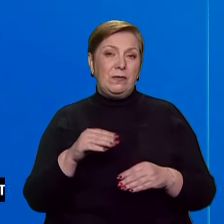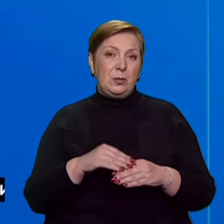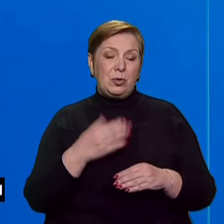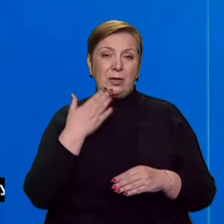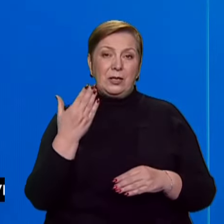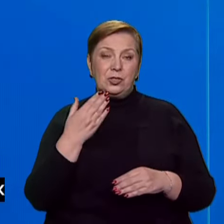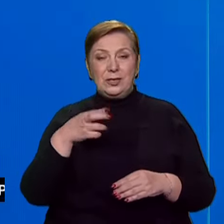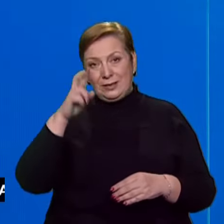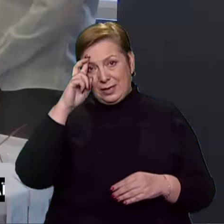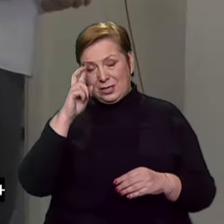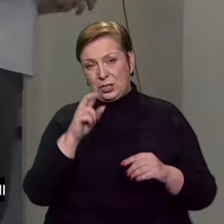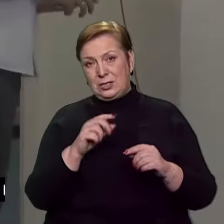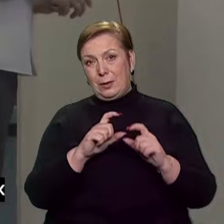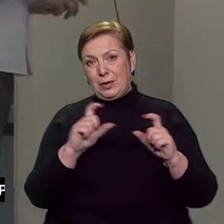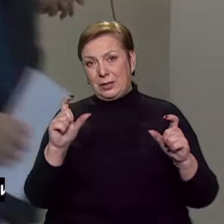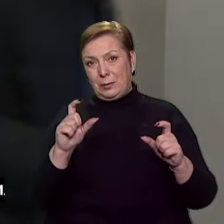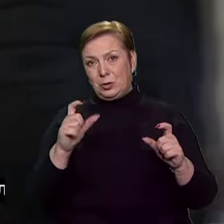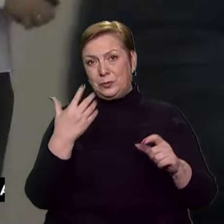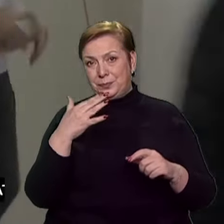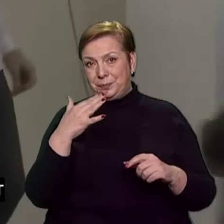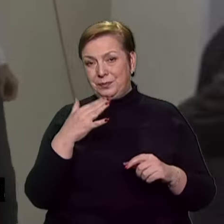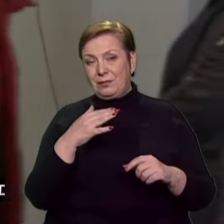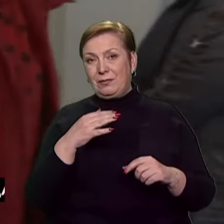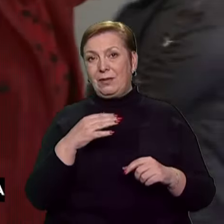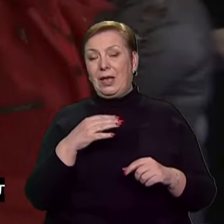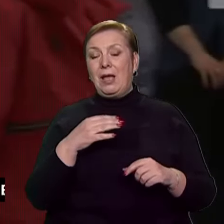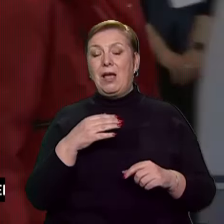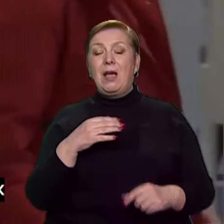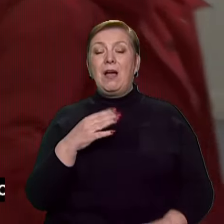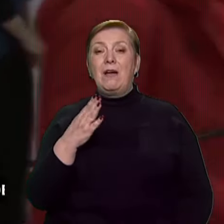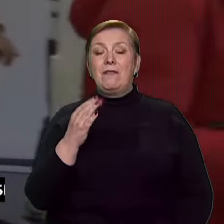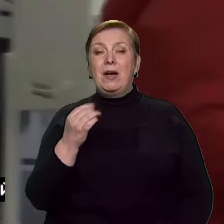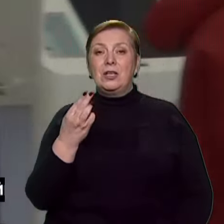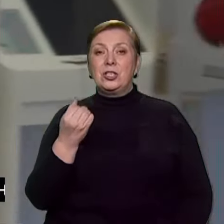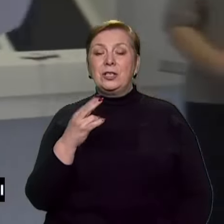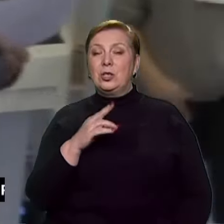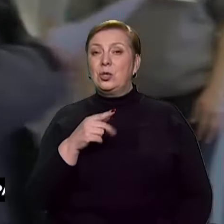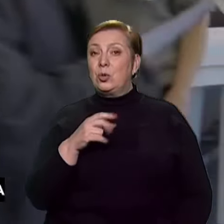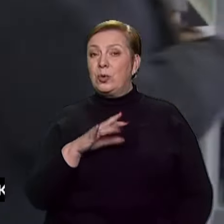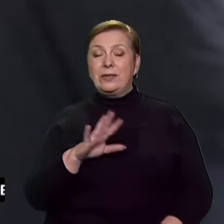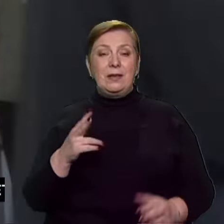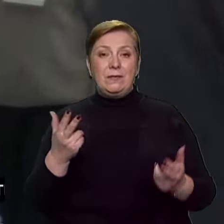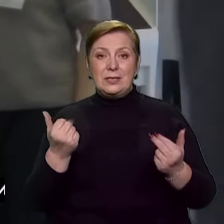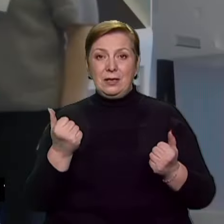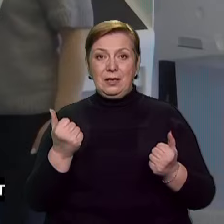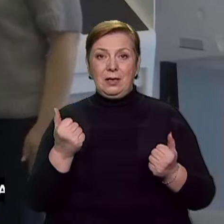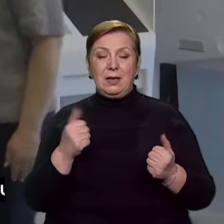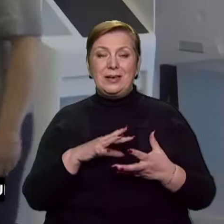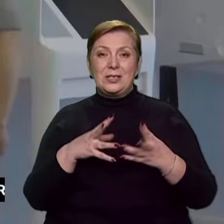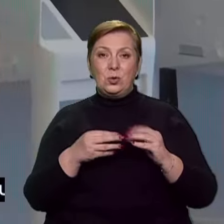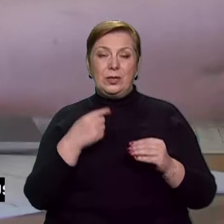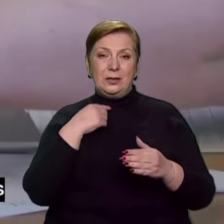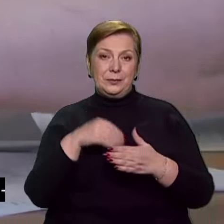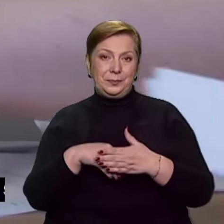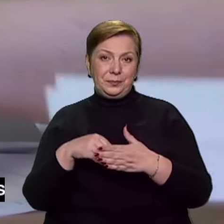Держдепартаменту Сполучених Штатів Америки Меттью Міллер заявив, що Вашингтон не визнає результати голосування на тимчасово окупованих територіях України, а